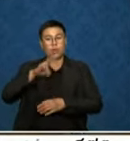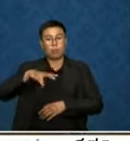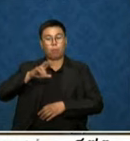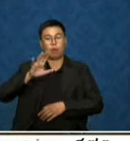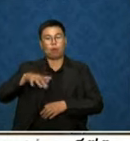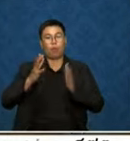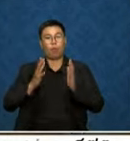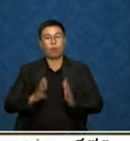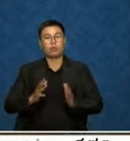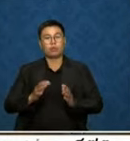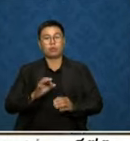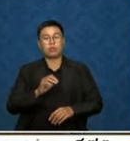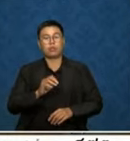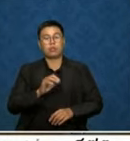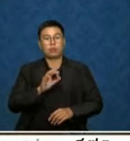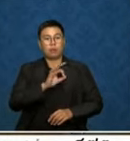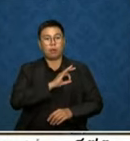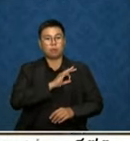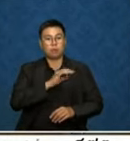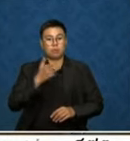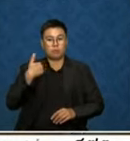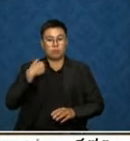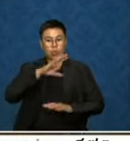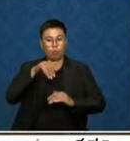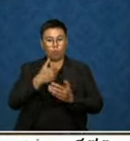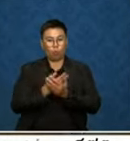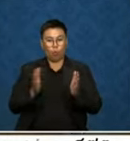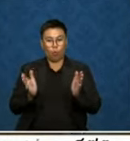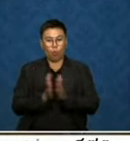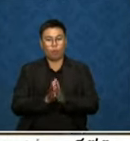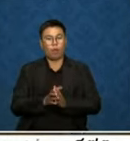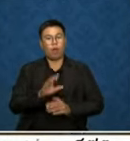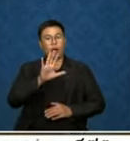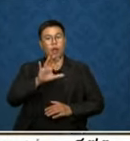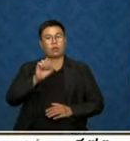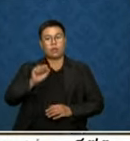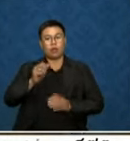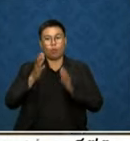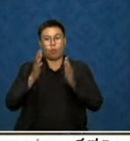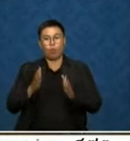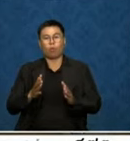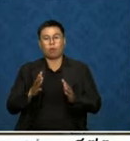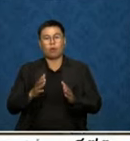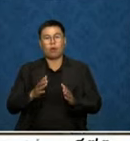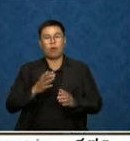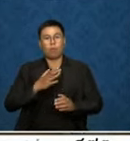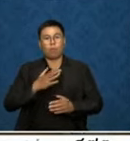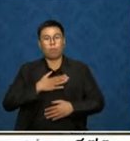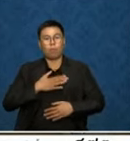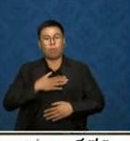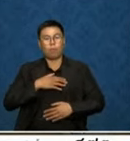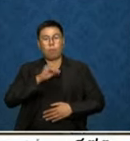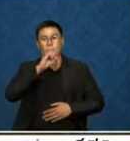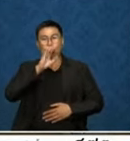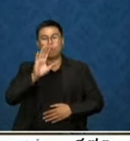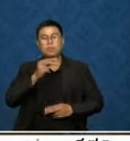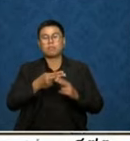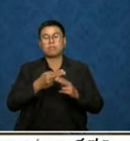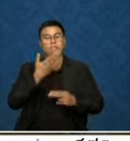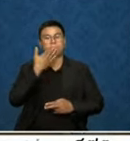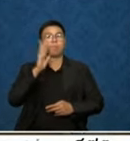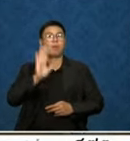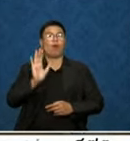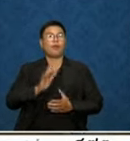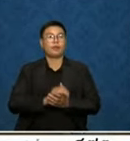แบบ 5-6 แสนคนเพราะฉะนั้นในวันนี้ท่านต้องขยายผลนะครับผมไม่อยากจะเอ่ยชื่อว่ามีบริษัทไหนบ้างนะครับแ